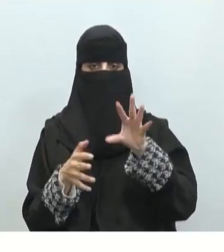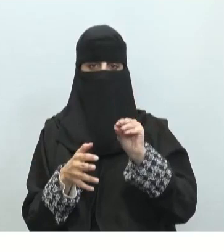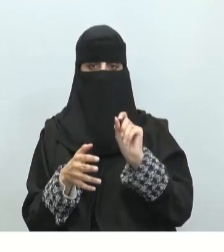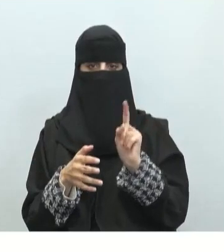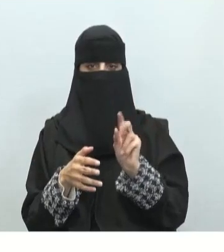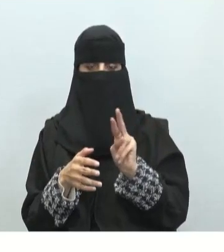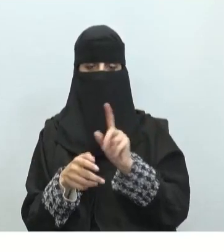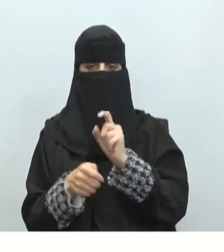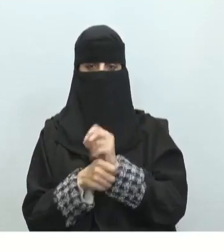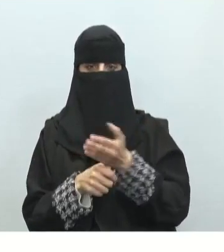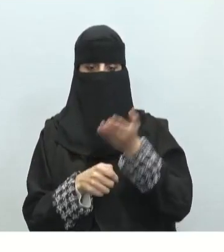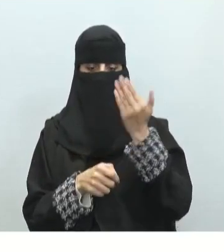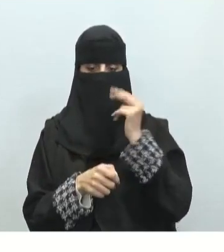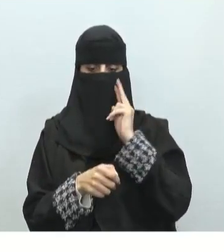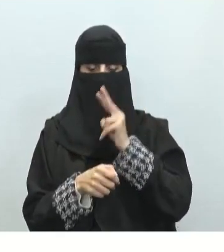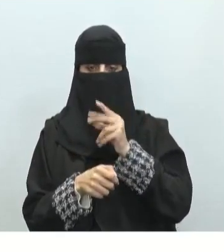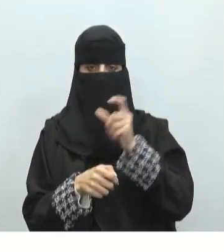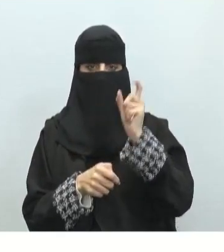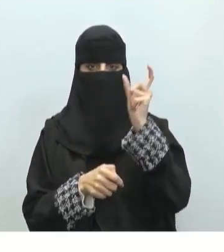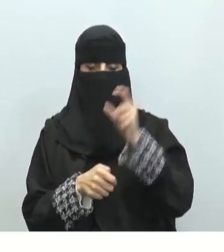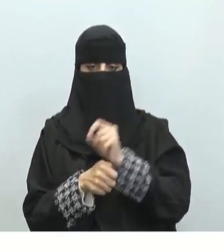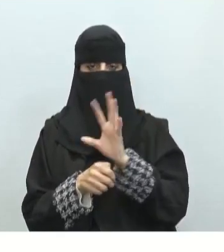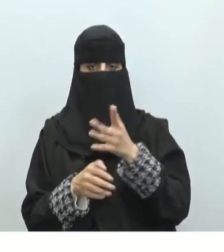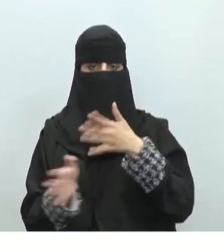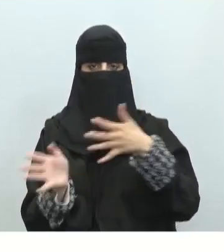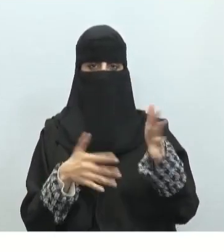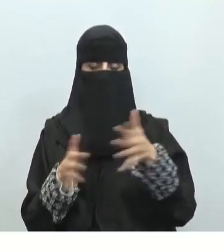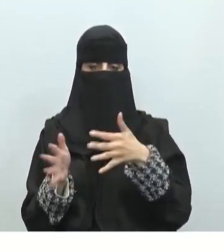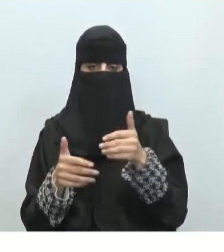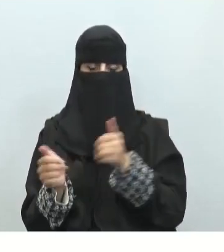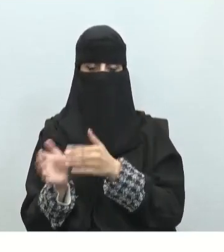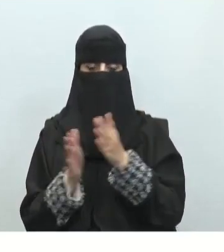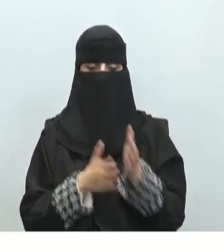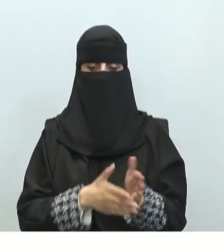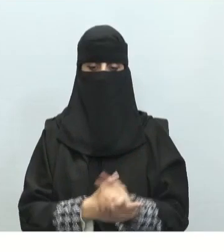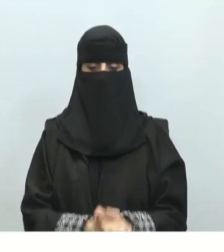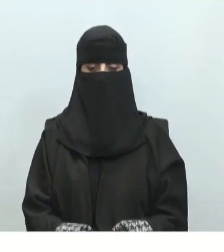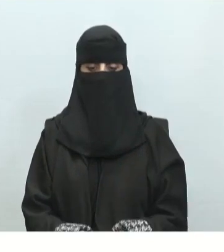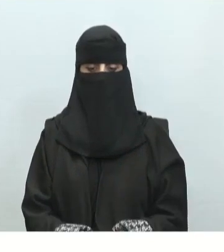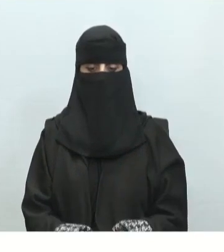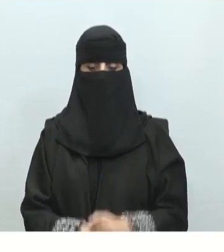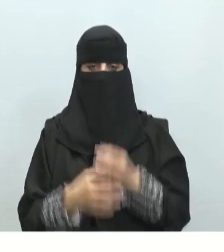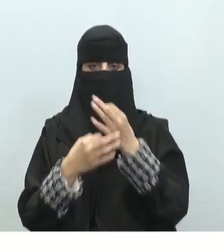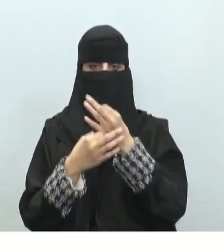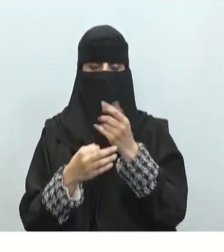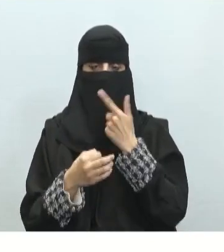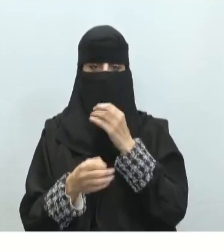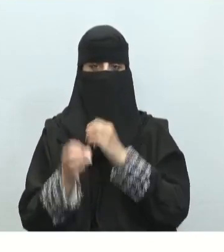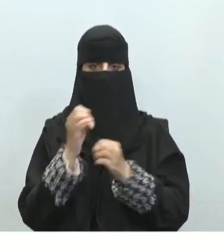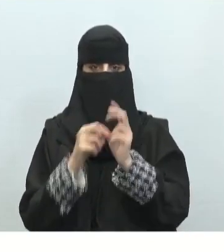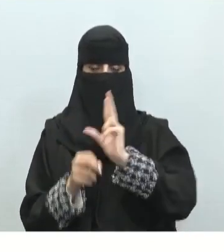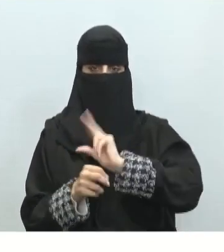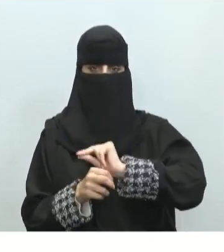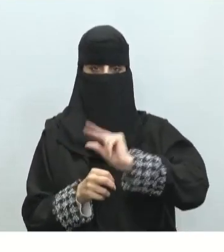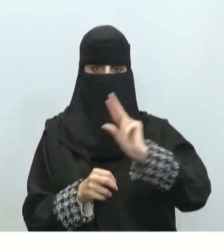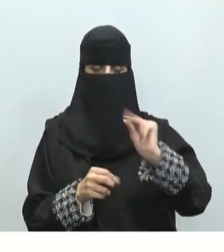وضعنا العلامه العربيه للفاعل ونطقنا نطقا سليما امل ان تكون اجاباتكم بهذه الطريقه